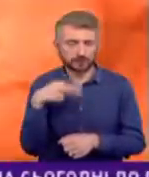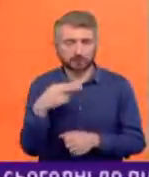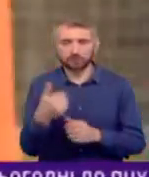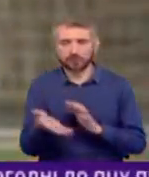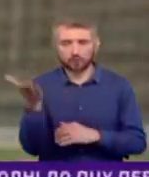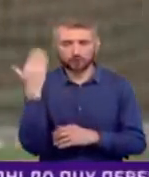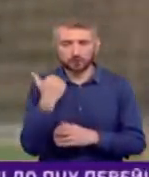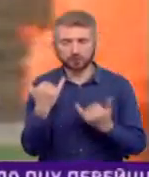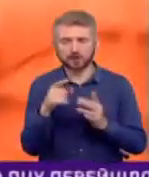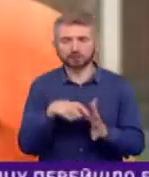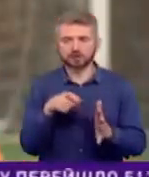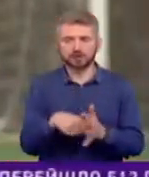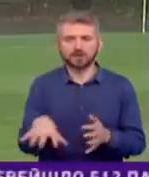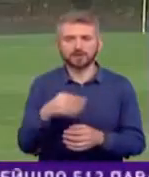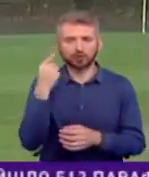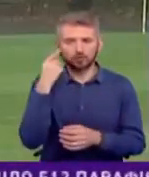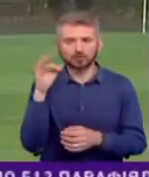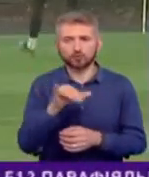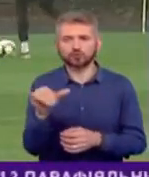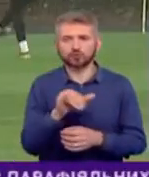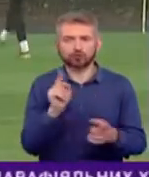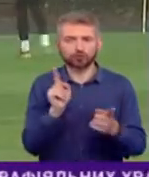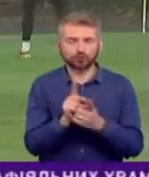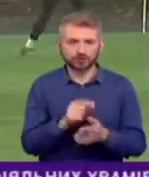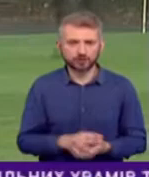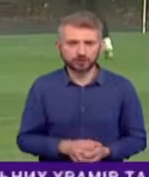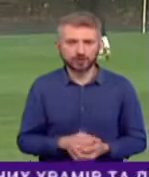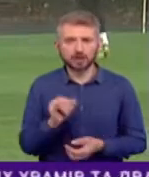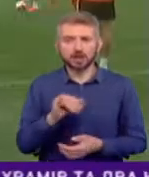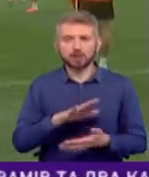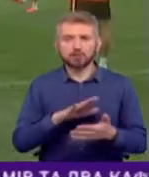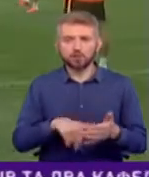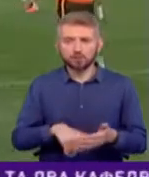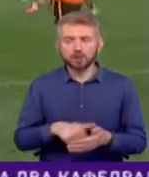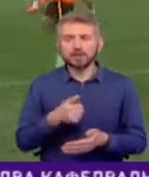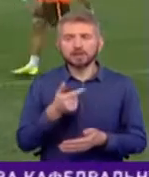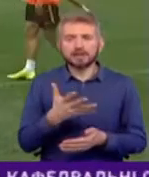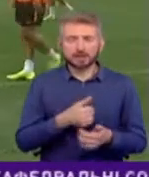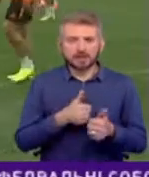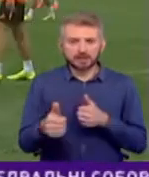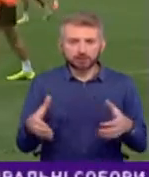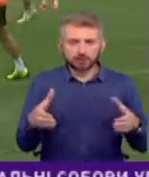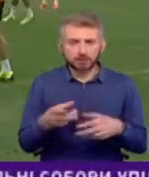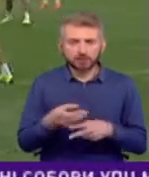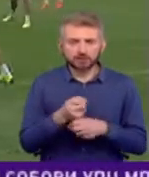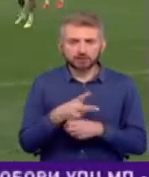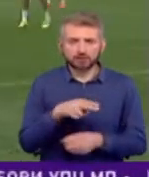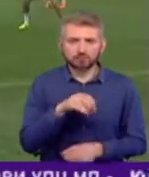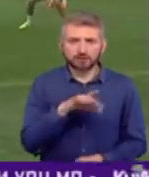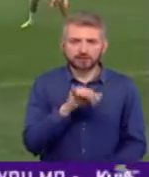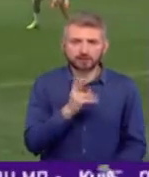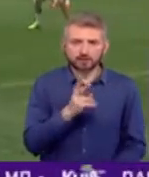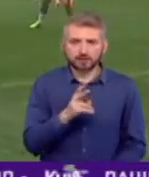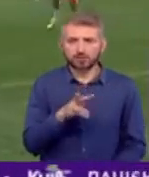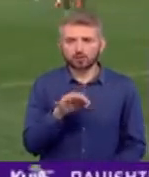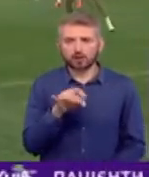І зараз у гірників всі думки про суботню зустріч. Її пропустить низка лідерів команди, дискваліфіковані Алан Патрік та